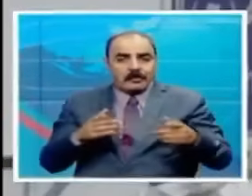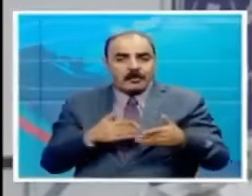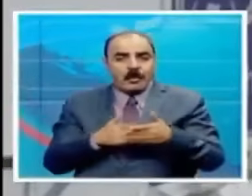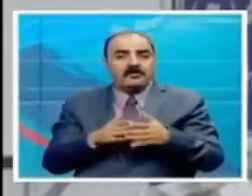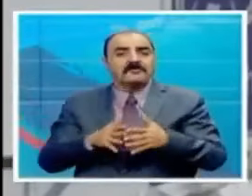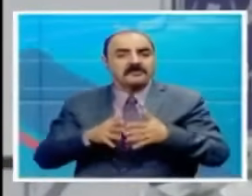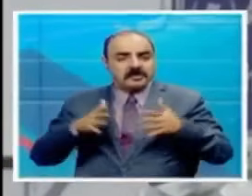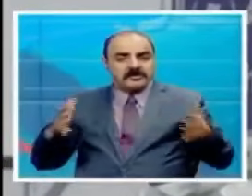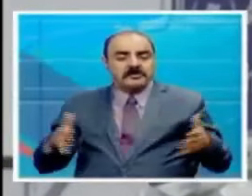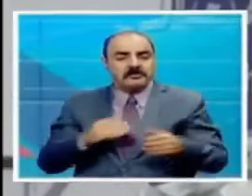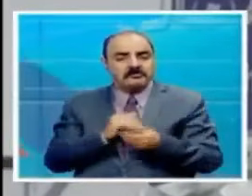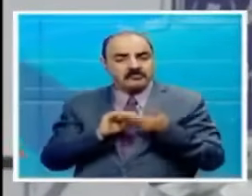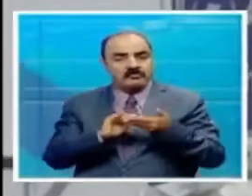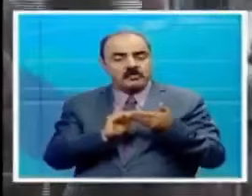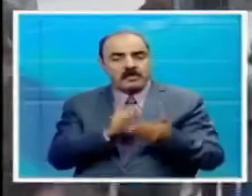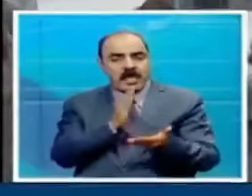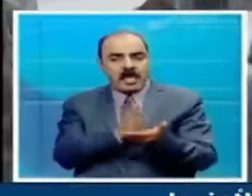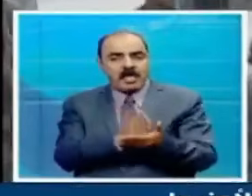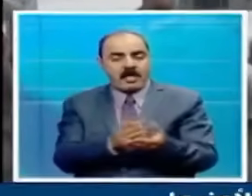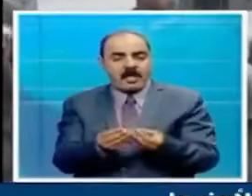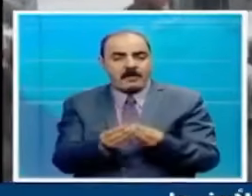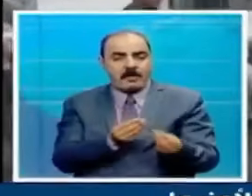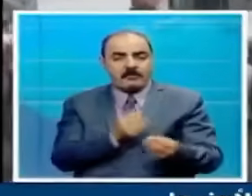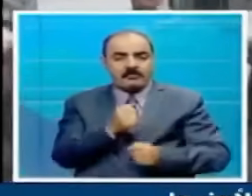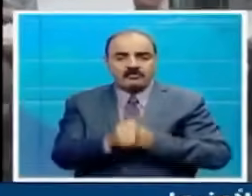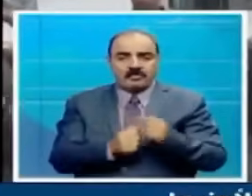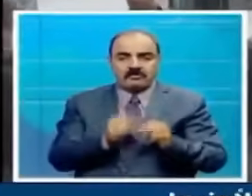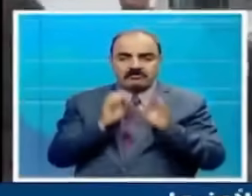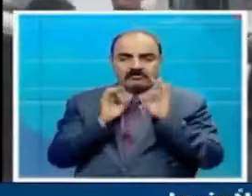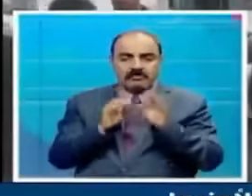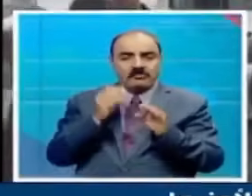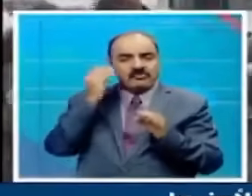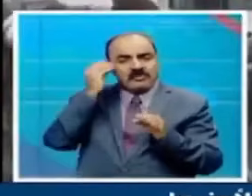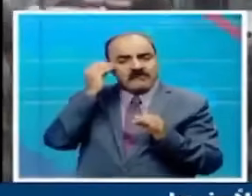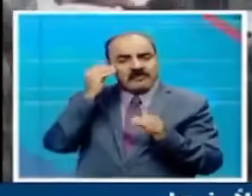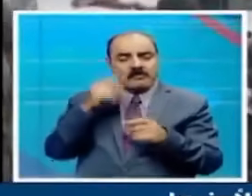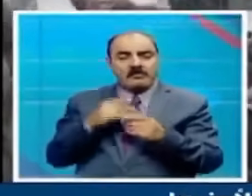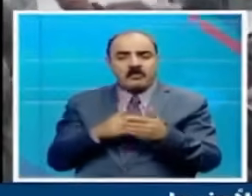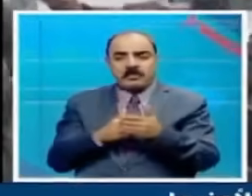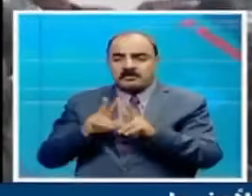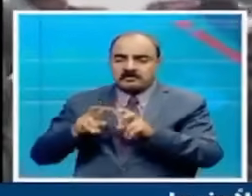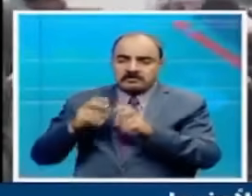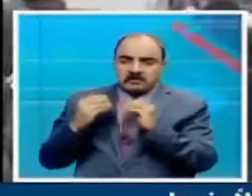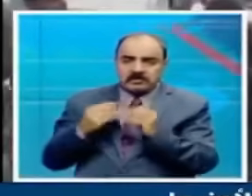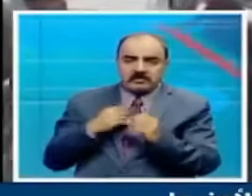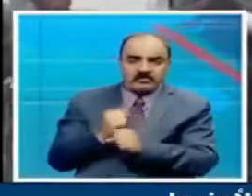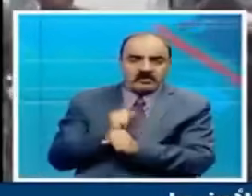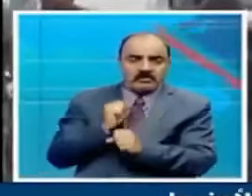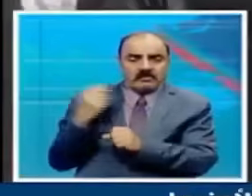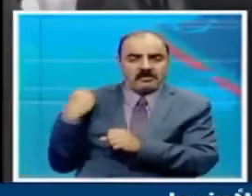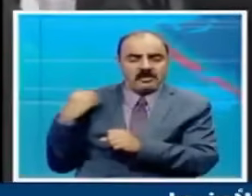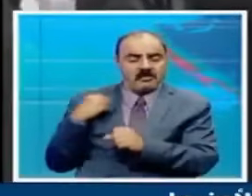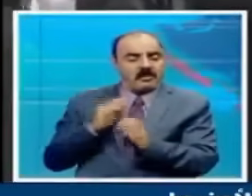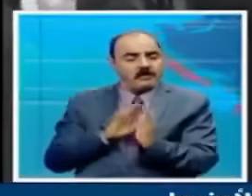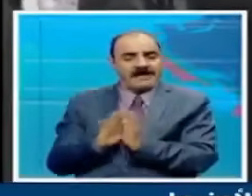الحجم وعدد الموظفين، مشيرة إلى أنه يتم التحقيق بشكل دوري للتأكد من عدم انخراط أي من الموظفين